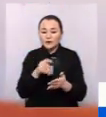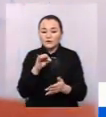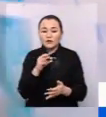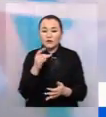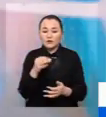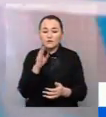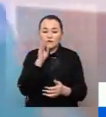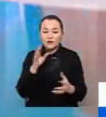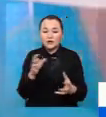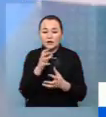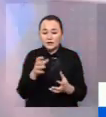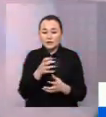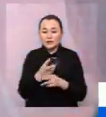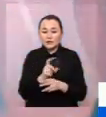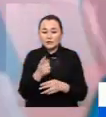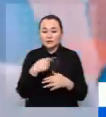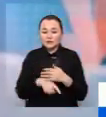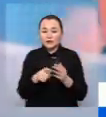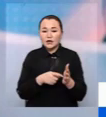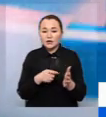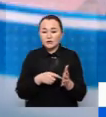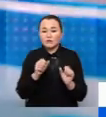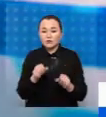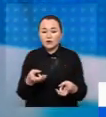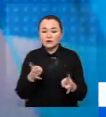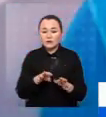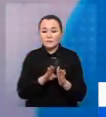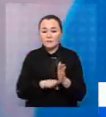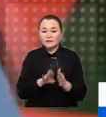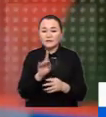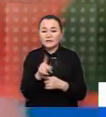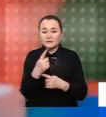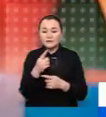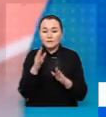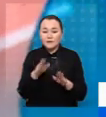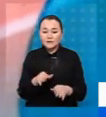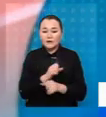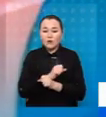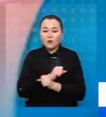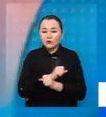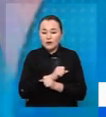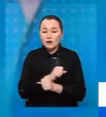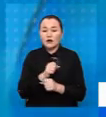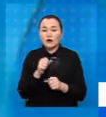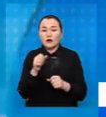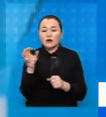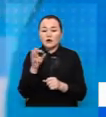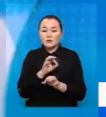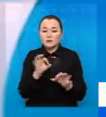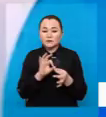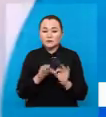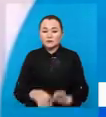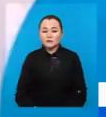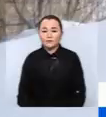Федоровское водохранилище. Это значит, карагандинцы могут остаться без единственного места отдыха. Людмила Батюшкина с